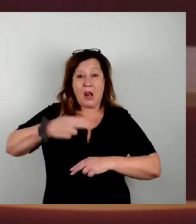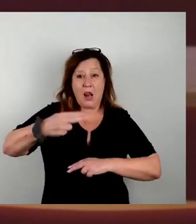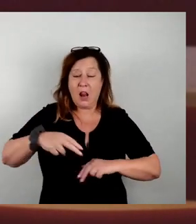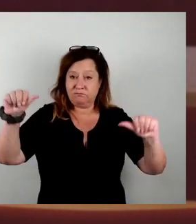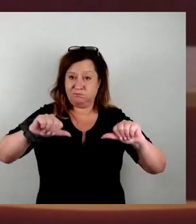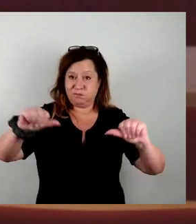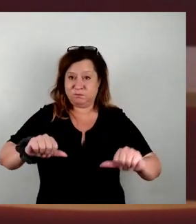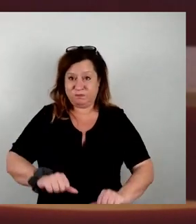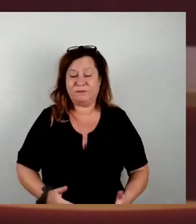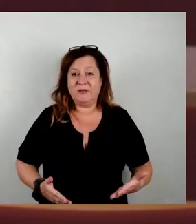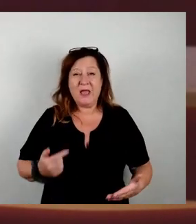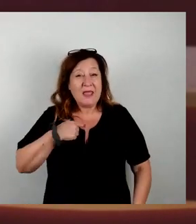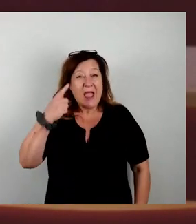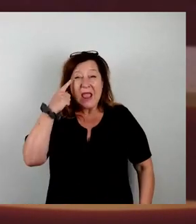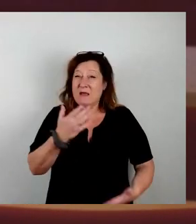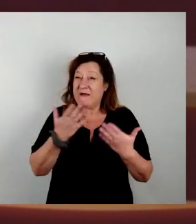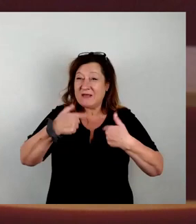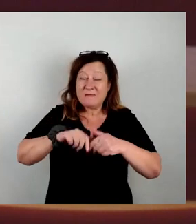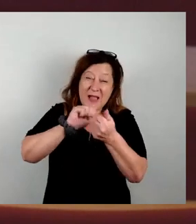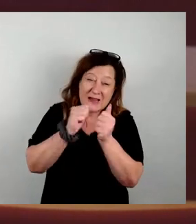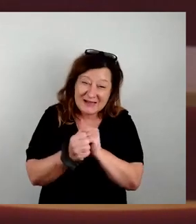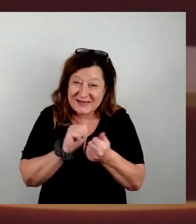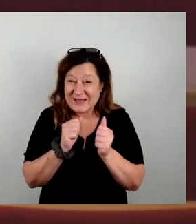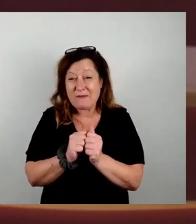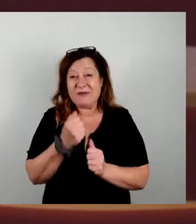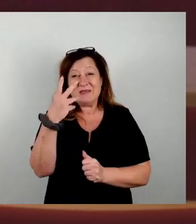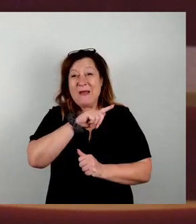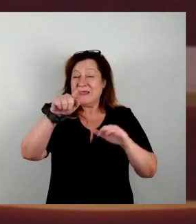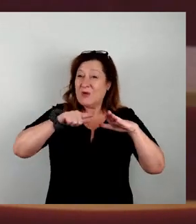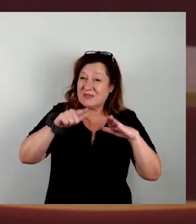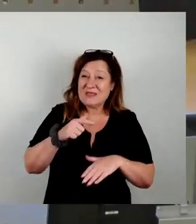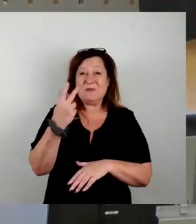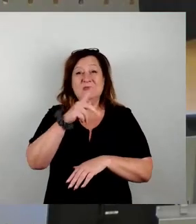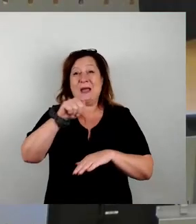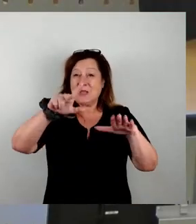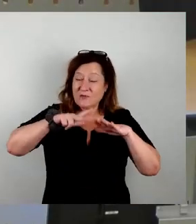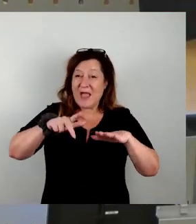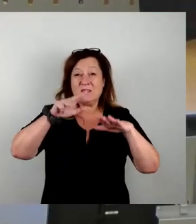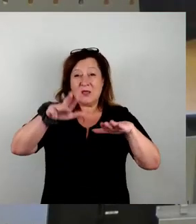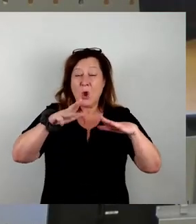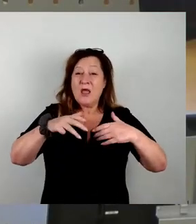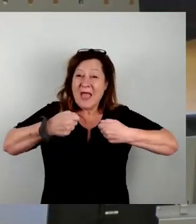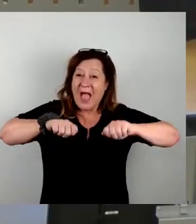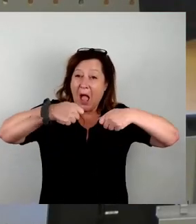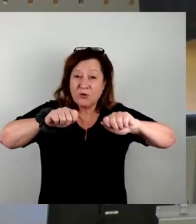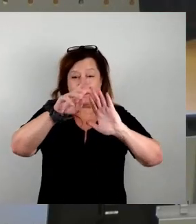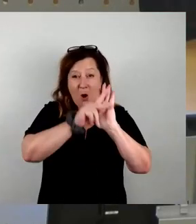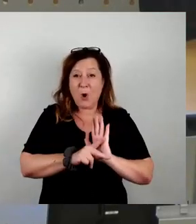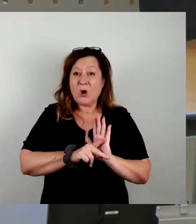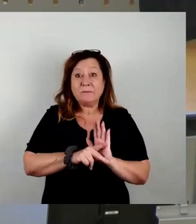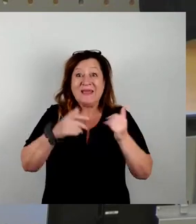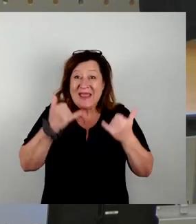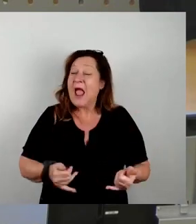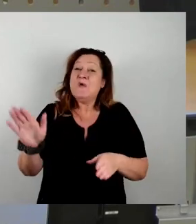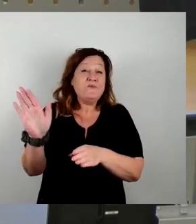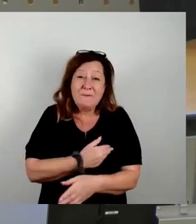mich daran, was haben wir gekämpft und gerungen 2017, 18, 19 für dieses Ausbauprogramm, ja? Es ist vorbei, da redet